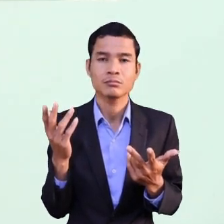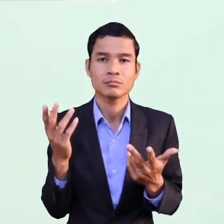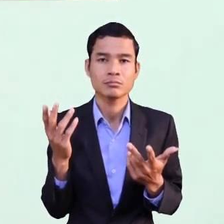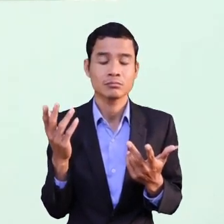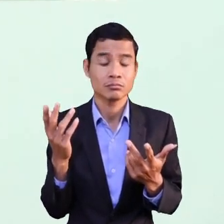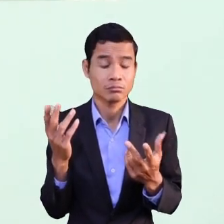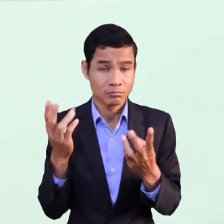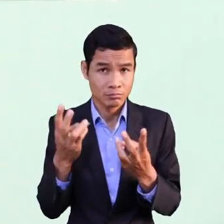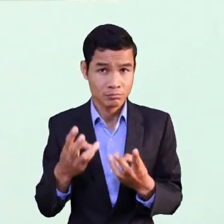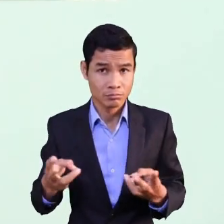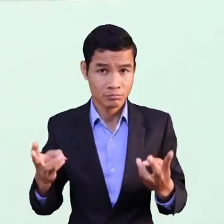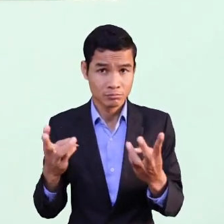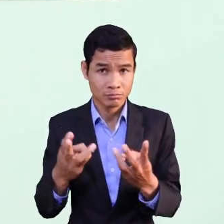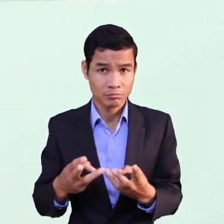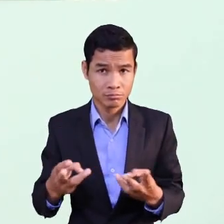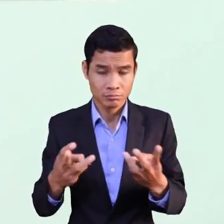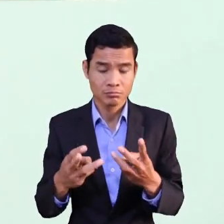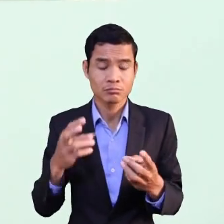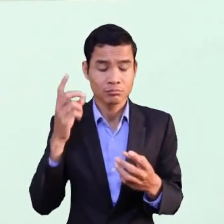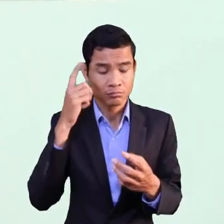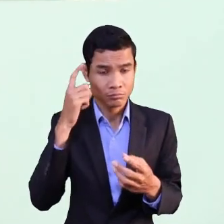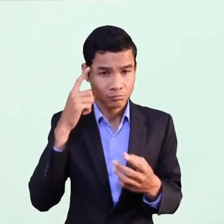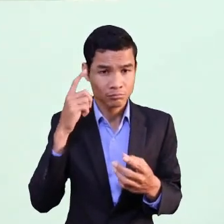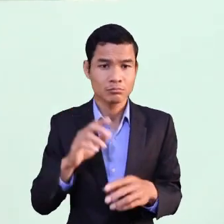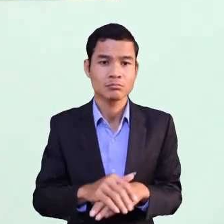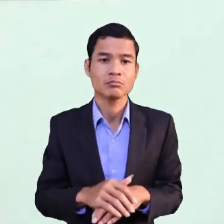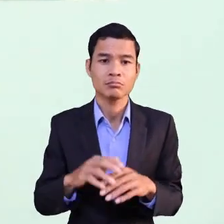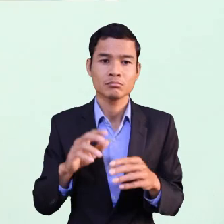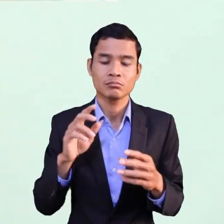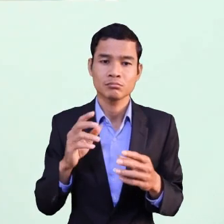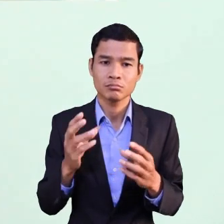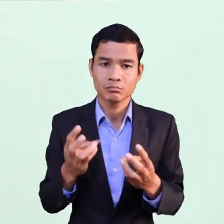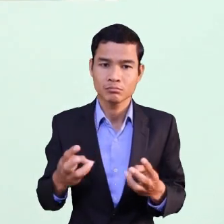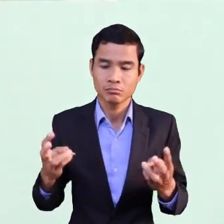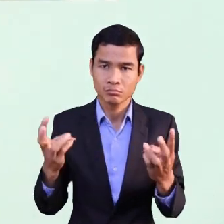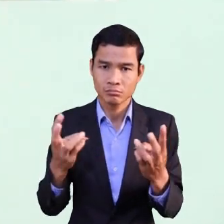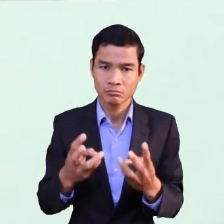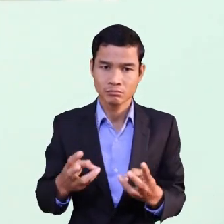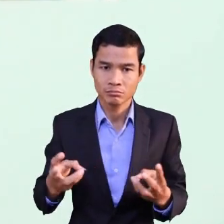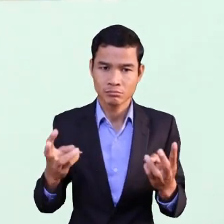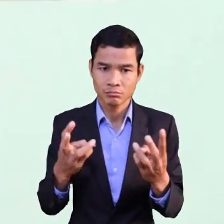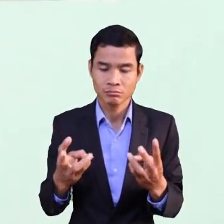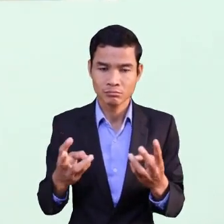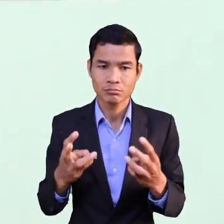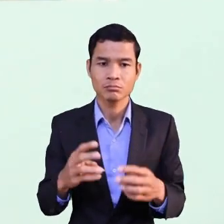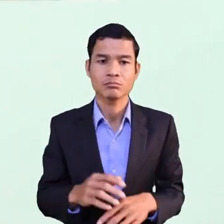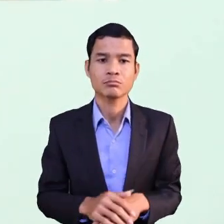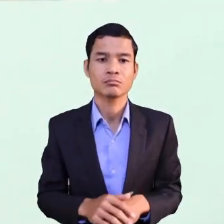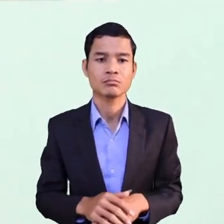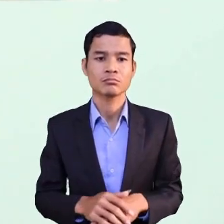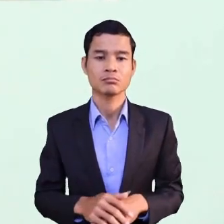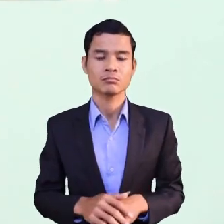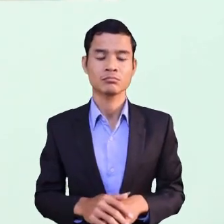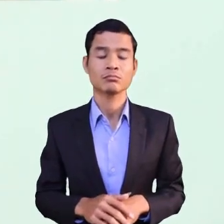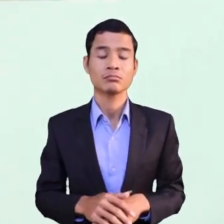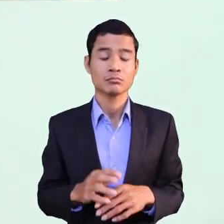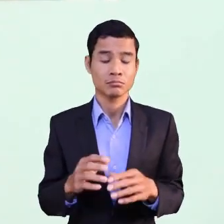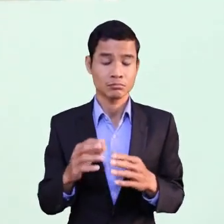នេះគឺរូបគូស្រូវកូនណាចាអញ្ចឹងគឺរូបគូកូនណាចាអញ្ចឹងយើងយកព្យាង